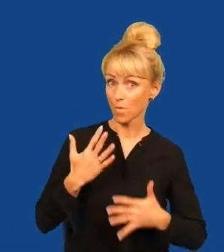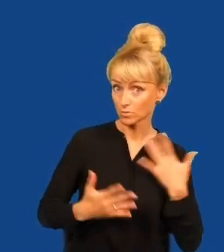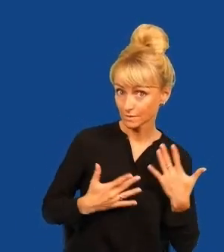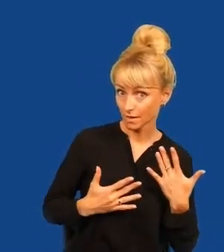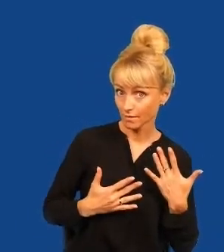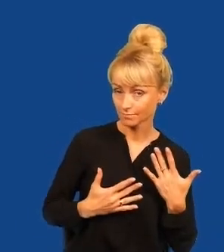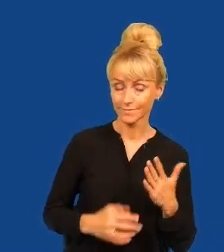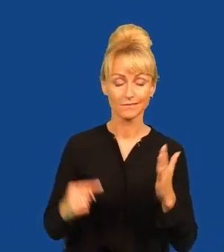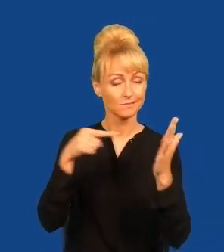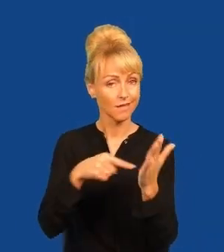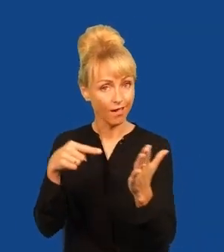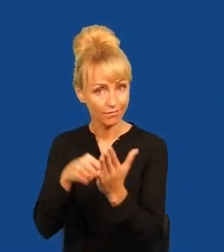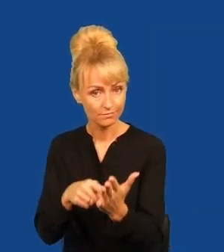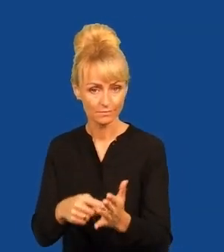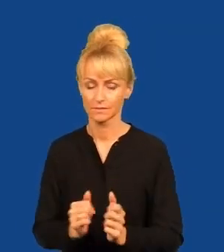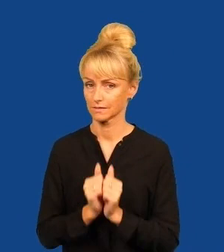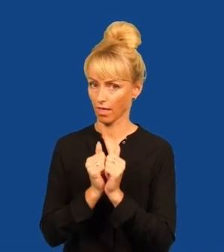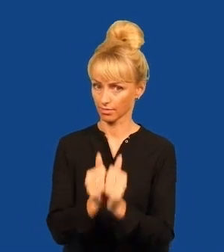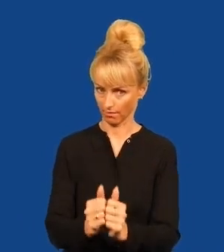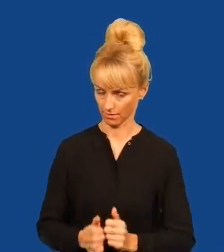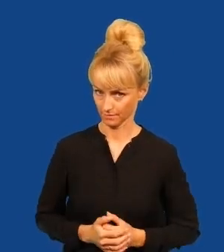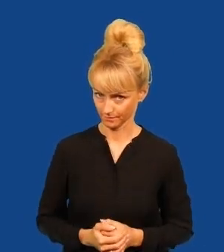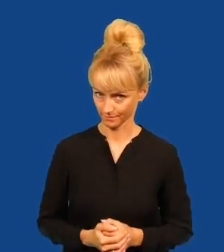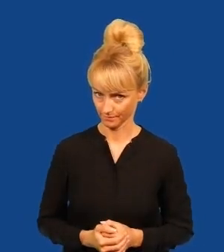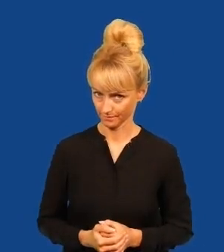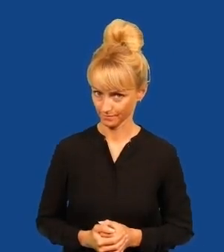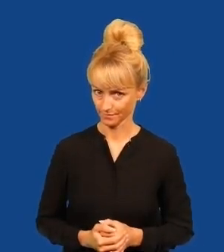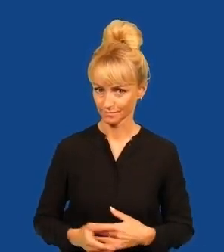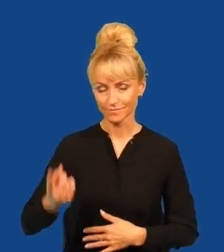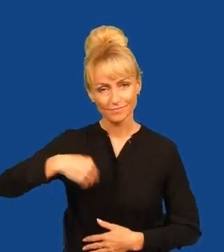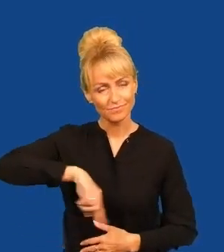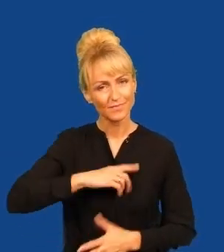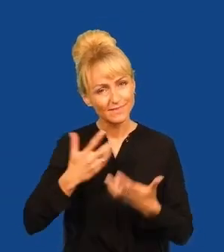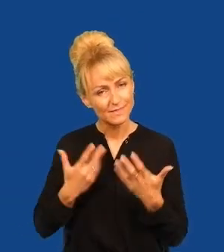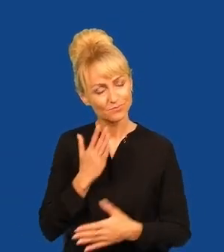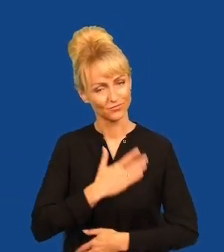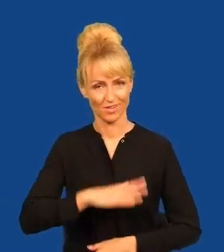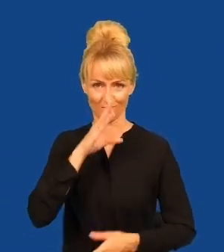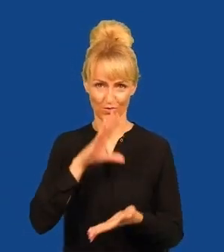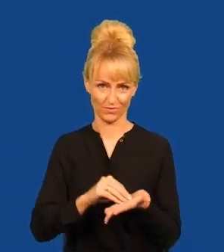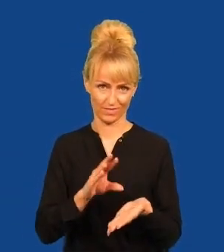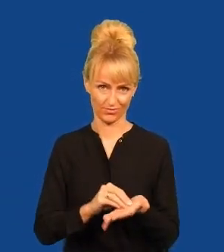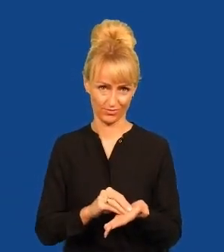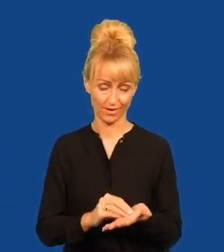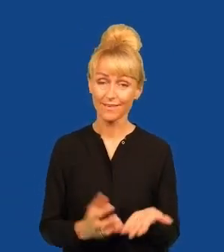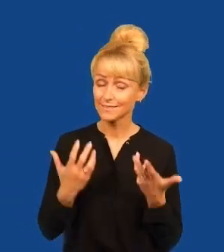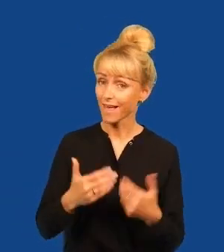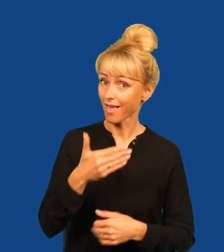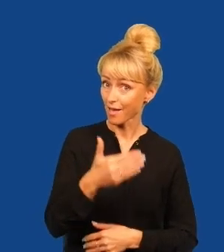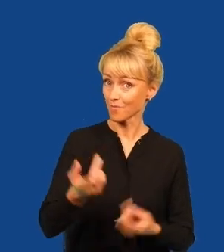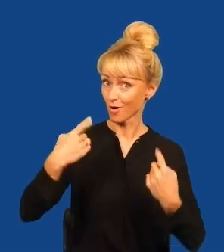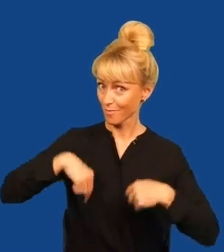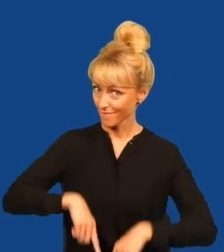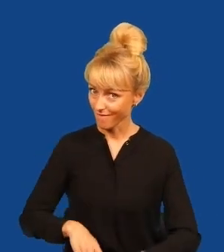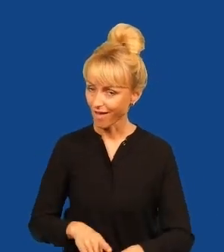zadania. Chcemy wracać w miejsce przyjemnych doświadczeń, Chcemy, żeby mObywatel był takim miejscem